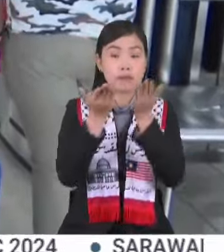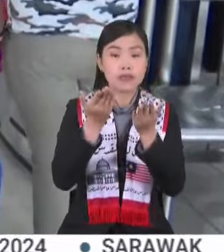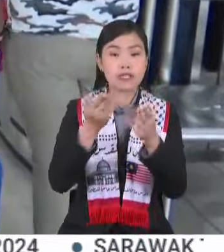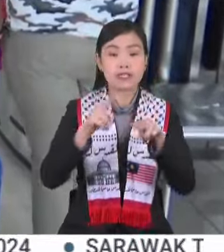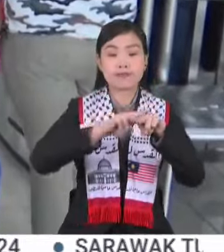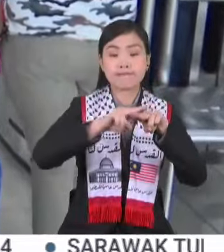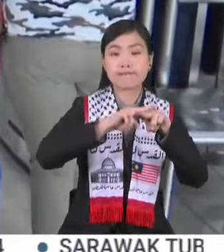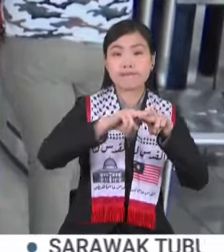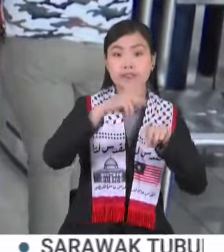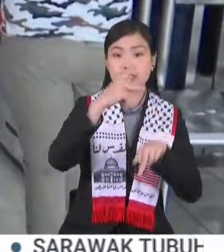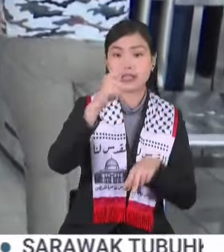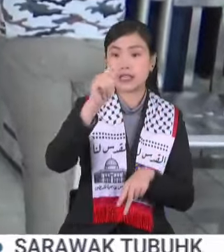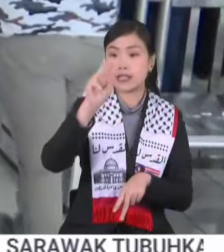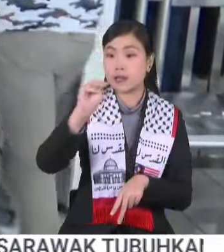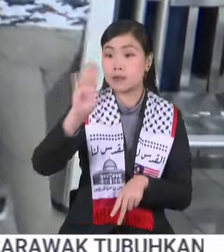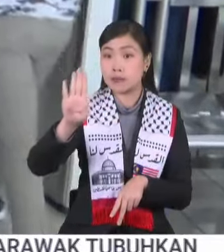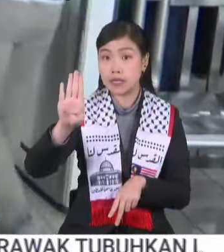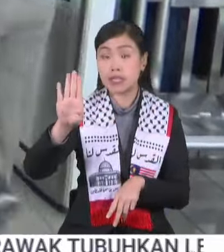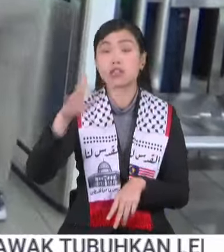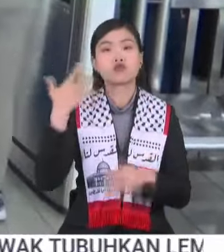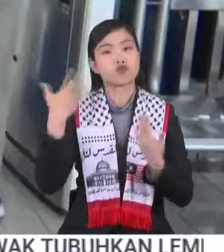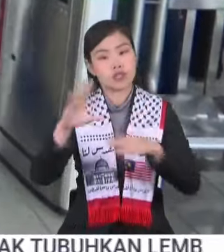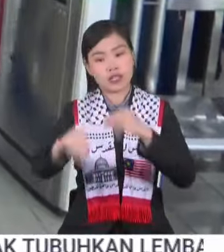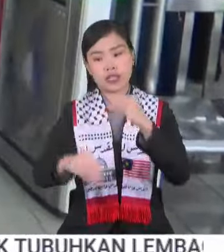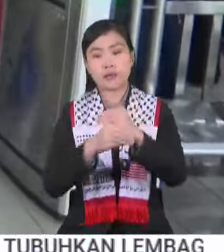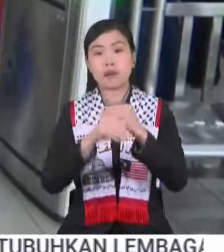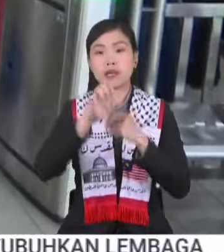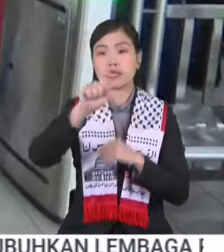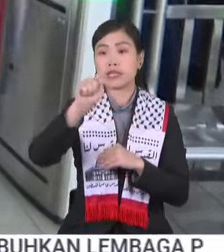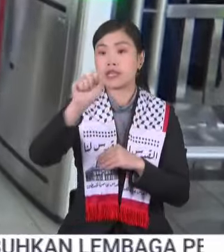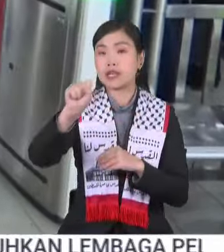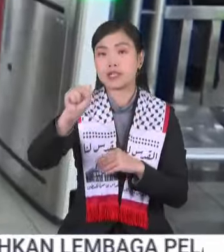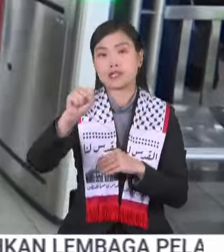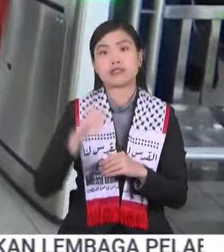enam perkhidmatan Trin ETS turut ditambah bermula 4 hingga 15 April